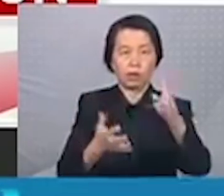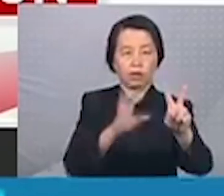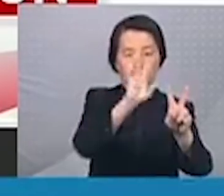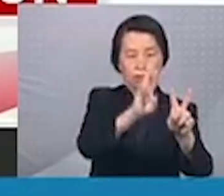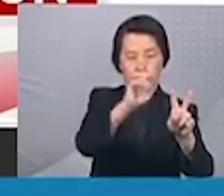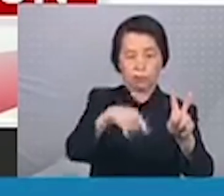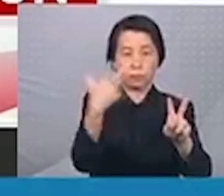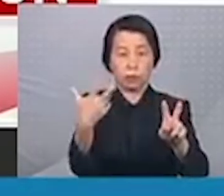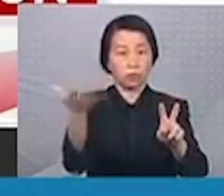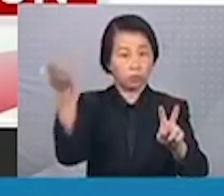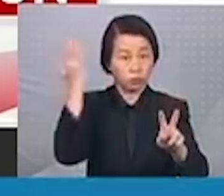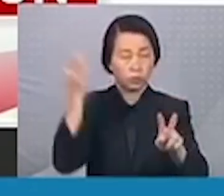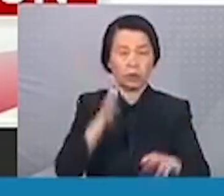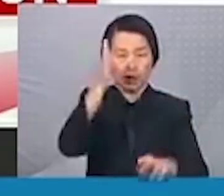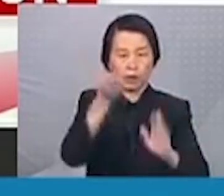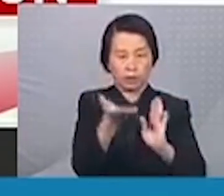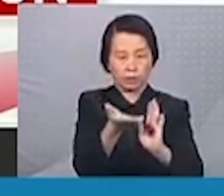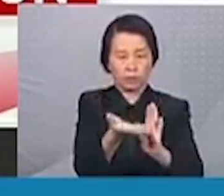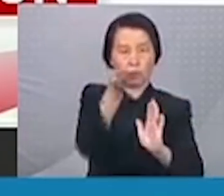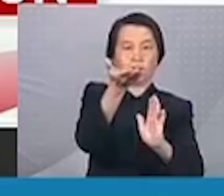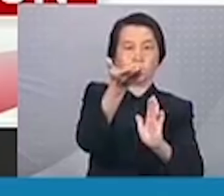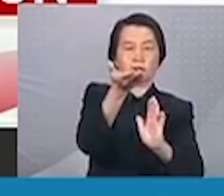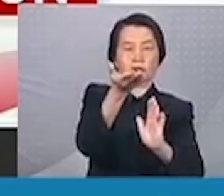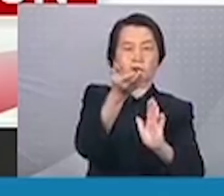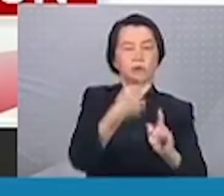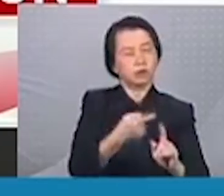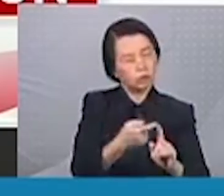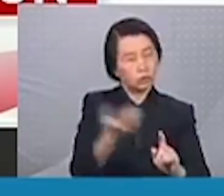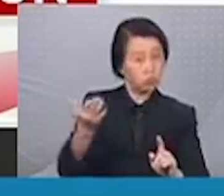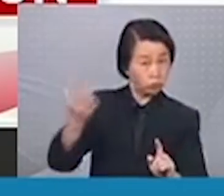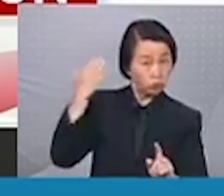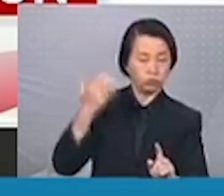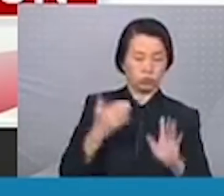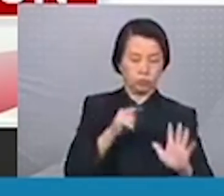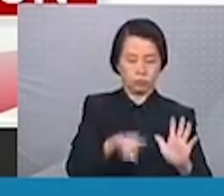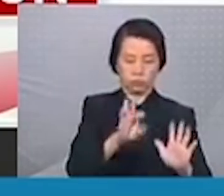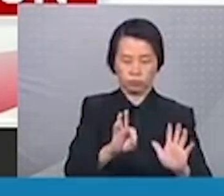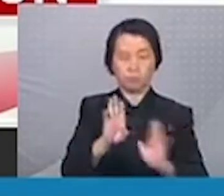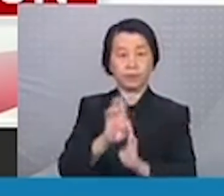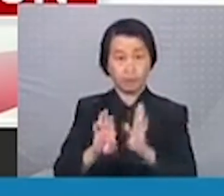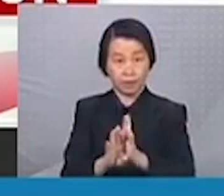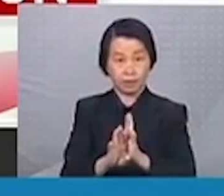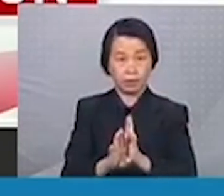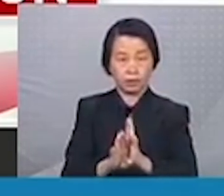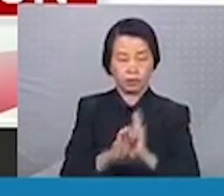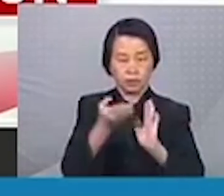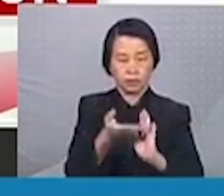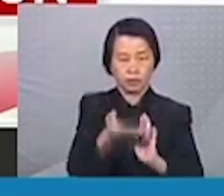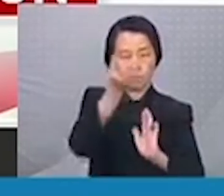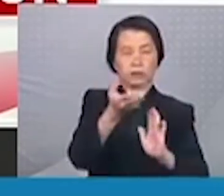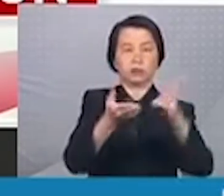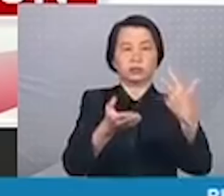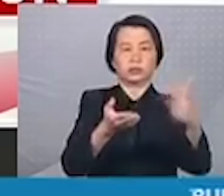Mas yang lalu akan dinaikkan daripada 59 billion Ringgit kepada